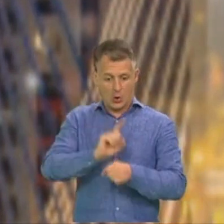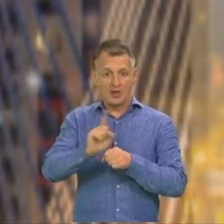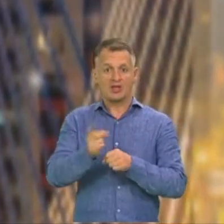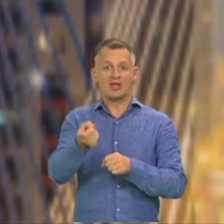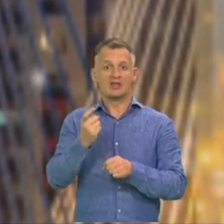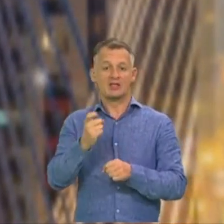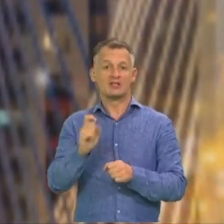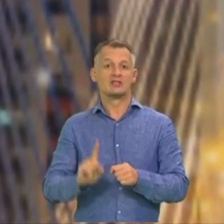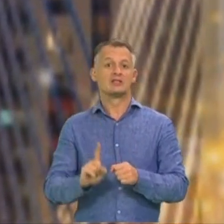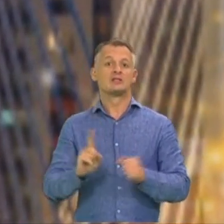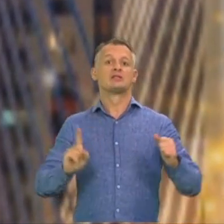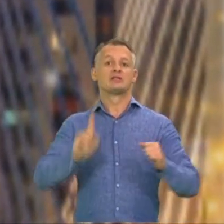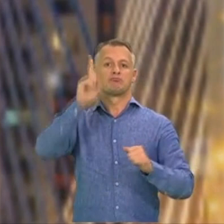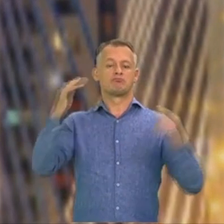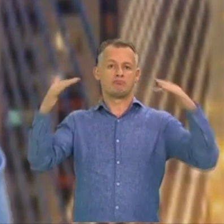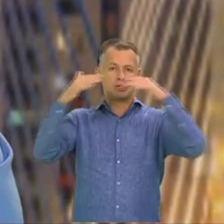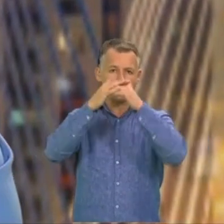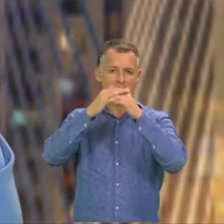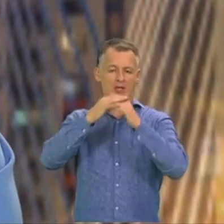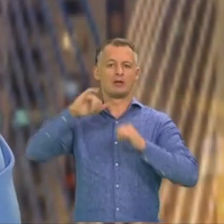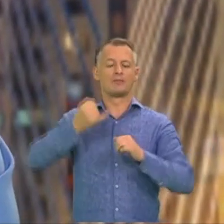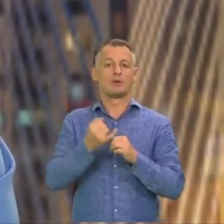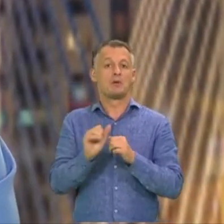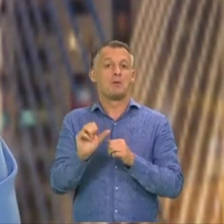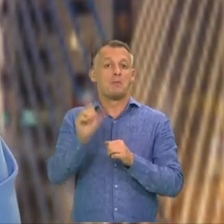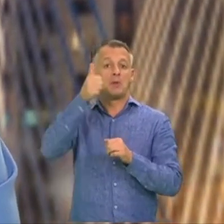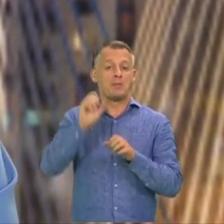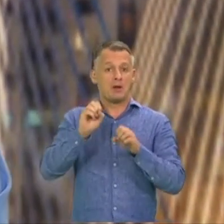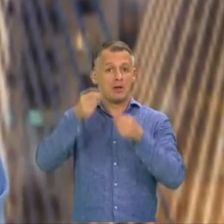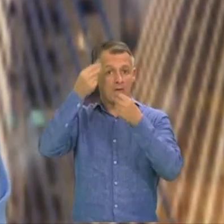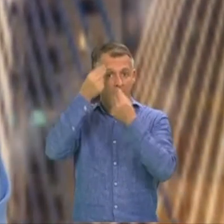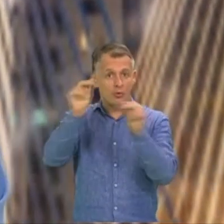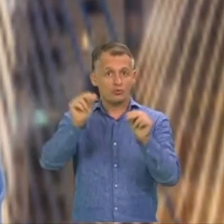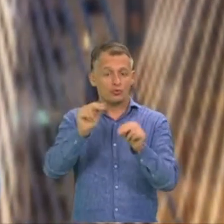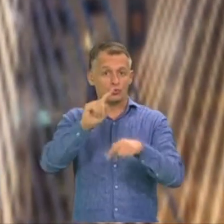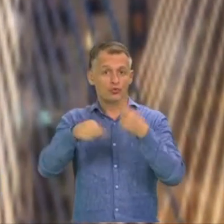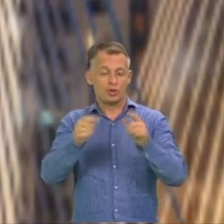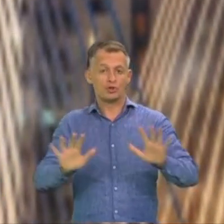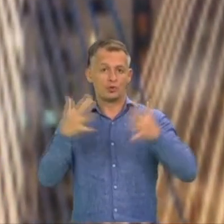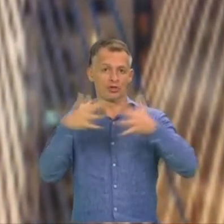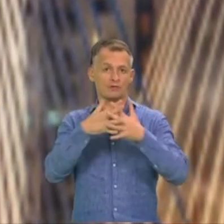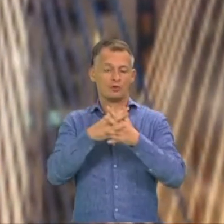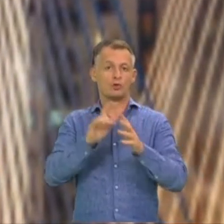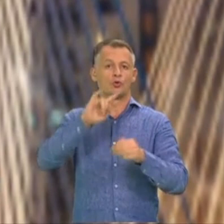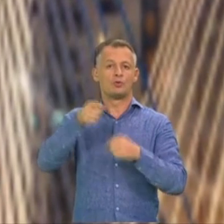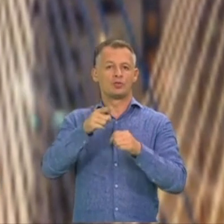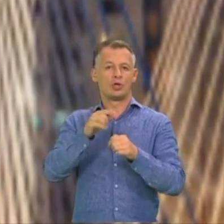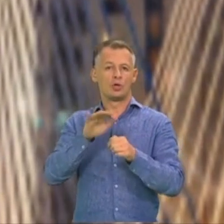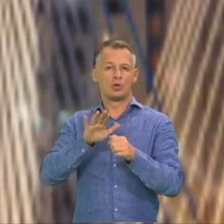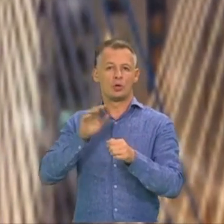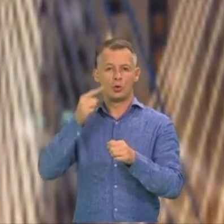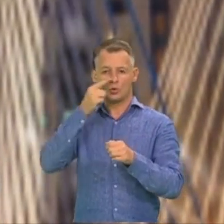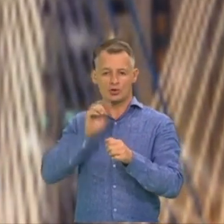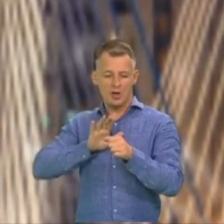aerian. Au sunat avertizările, primele de acest fel de la începutul războiului. Mesajul a venit după ce Rusia a lansat un atac cu drone